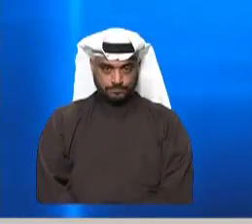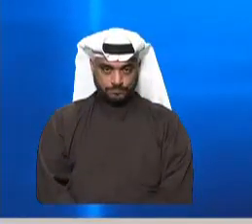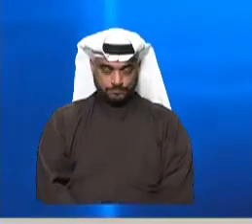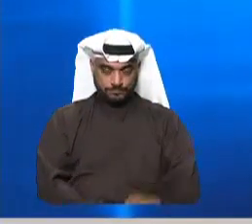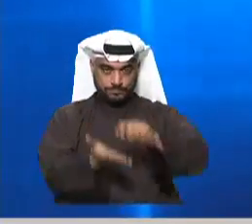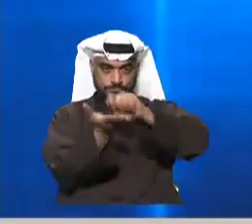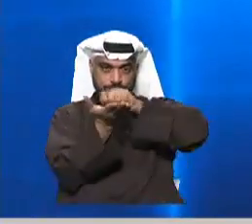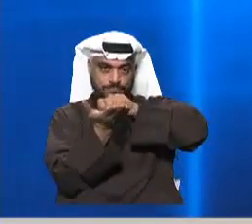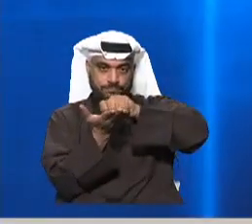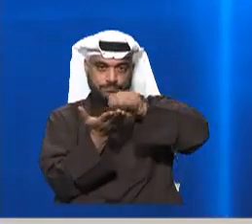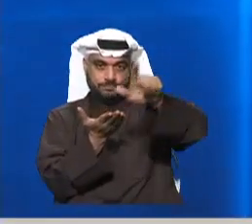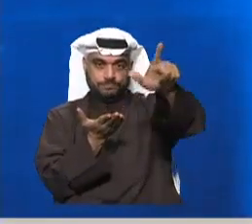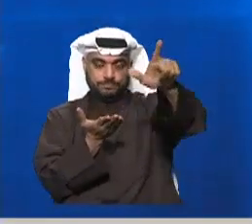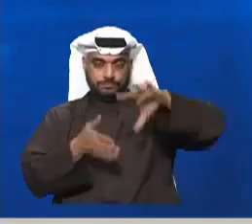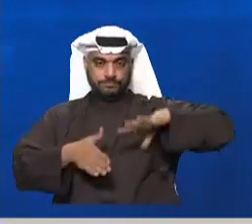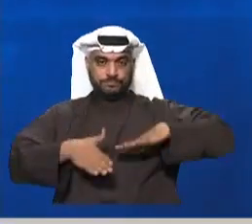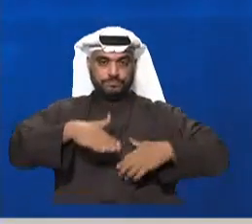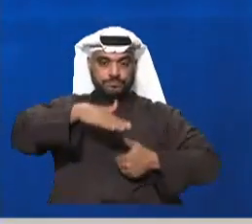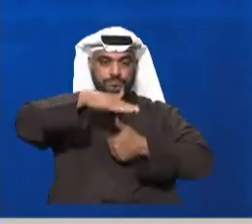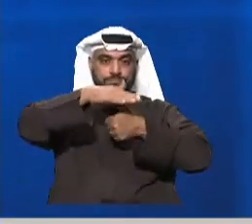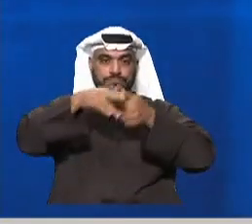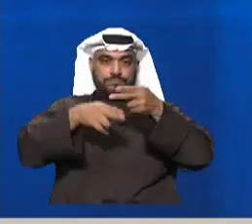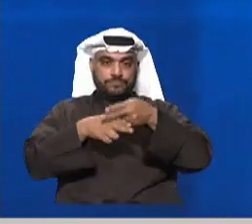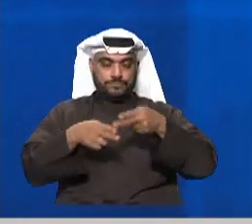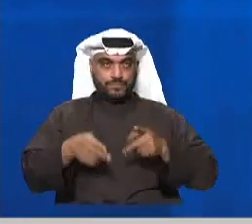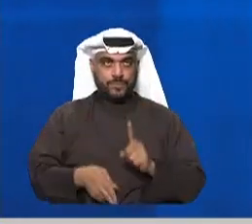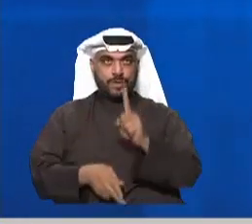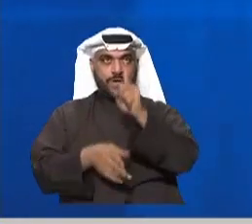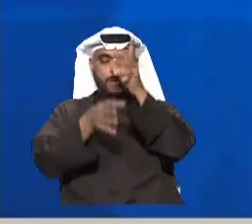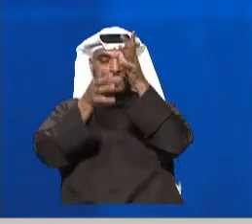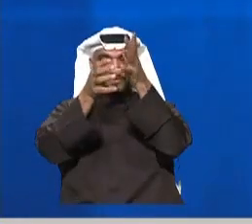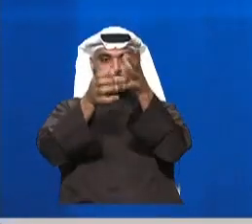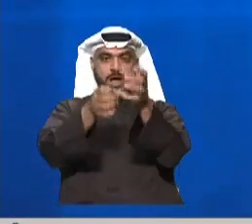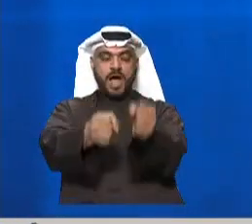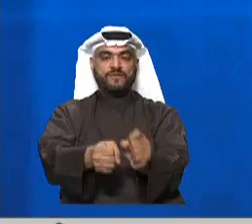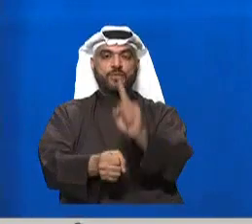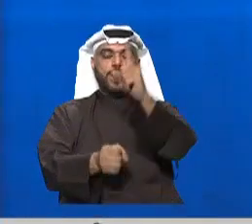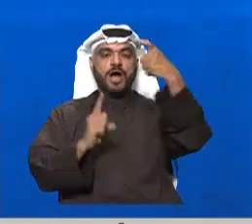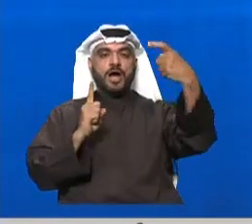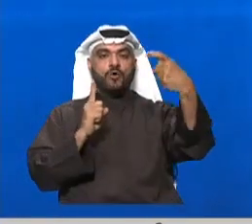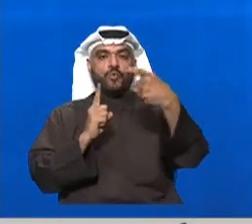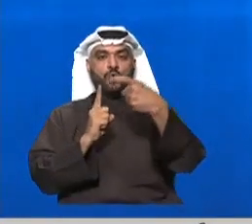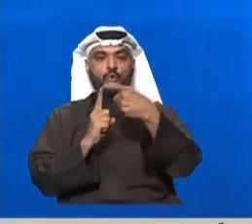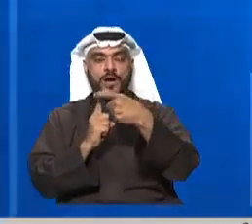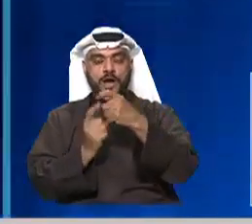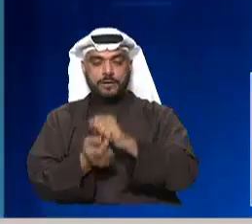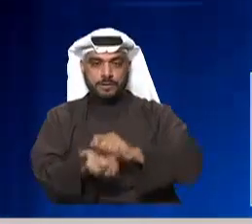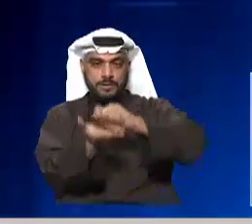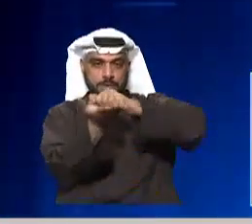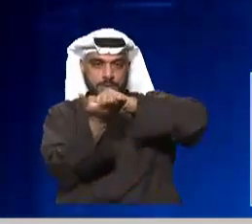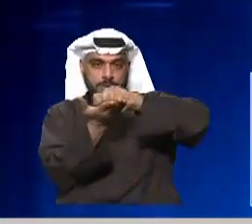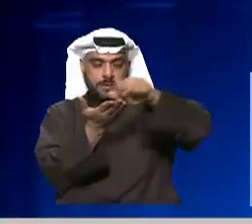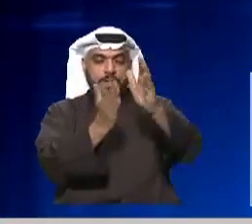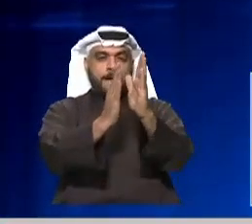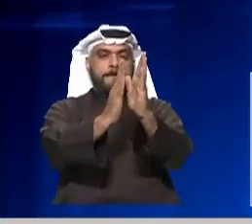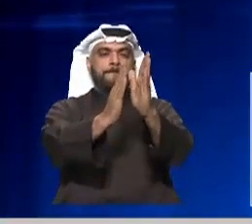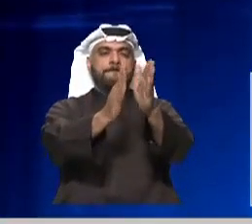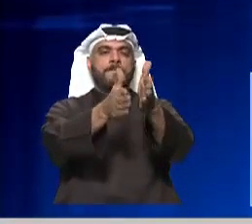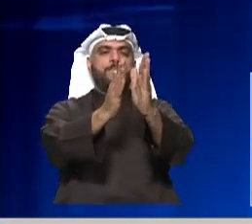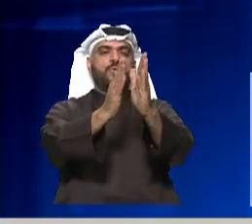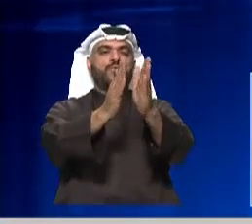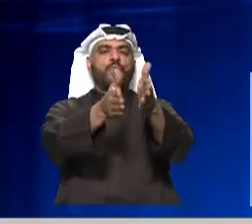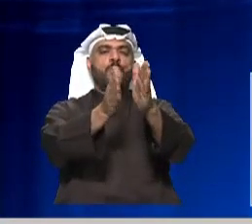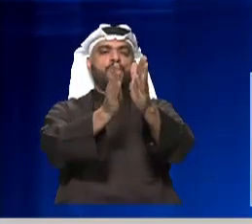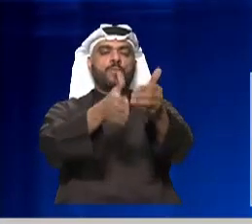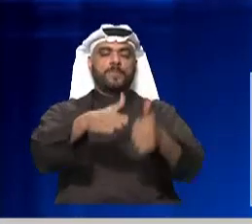بعد حضره صاحب السمو امير البلاد الشيخ نواف الاحمد الجابر الصباح حفظه الله ورعاه ببرقيه تهنئه الى